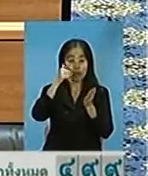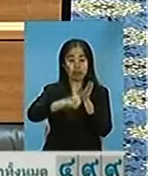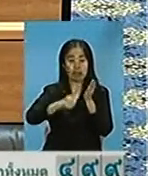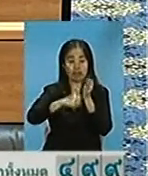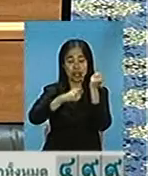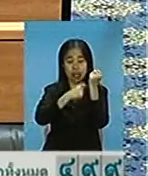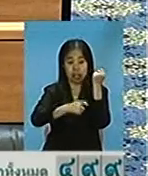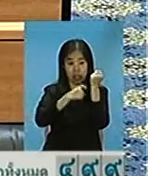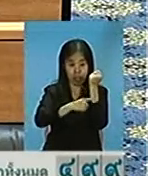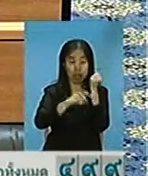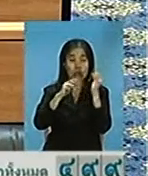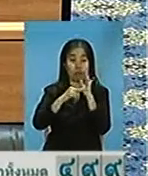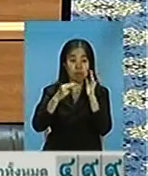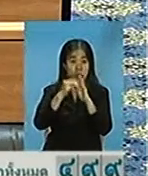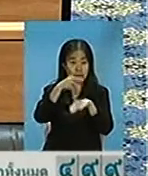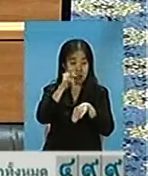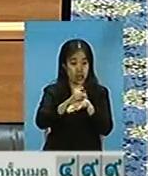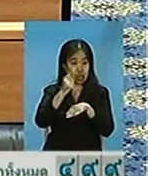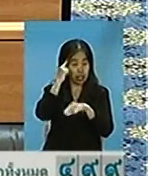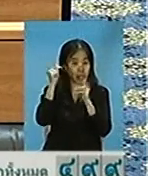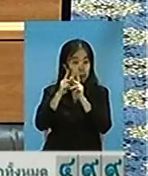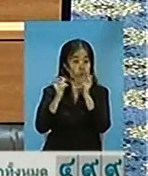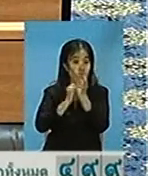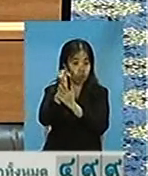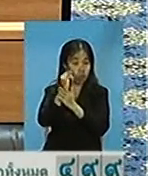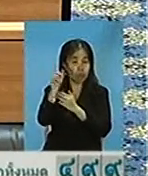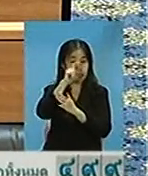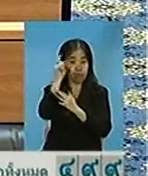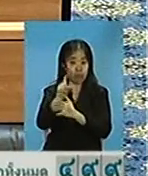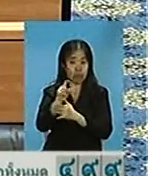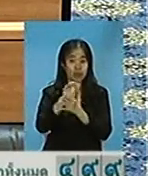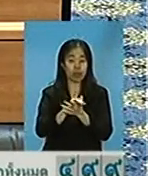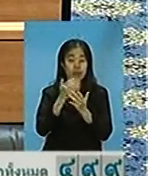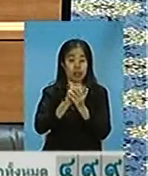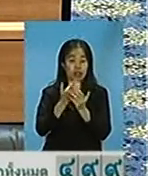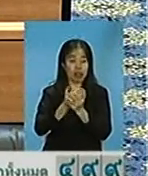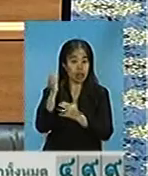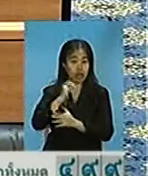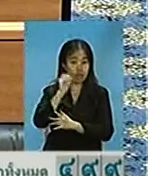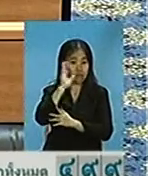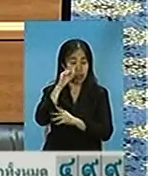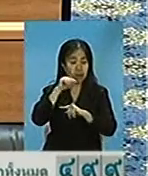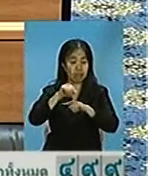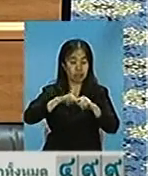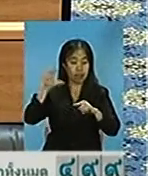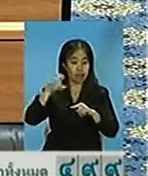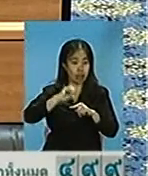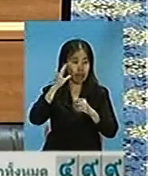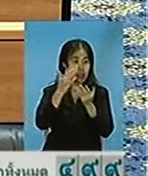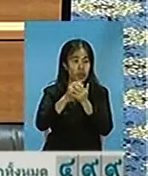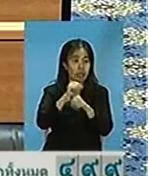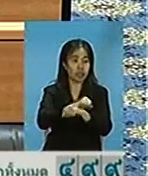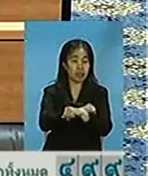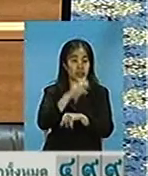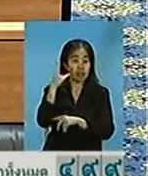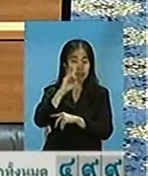ยืนยันว่าคำพูดของกรรมธิการถูกปะถูกไหมว่าเงินเซตไม่ได้เก็บจากเกษตรกรถ้าลงงดเก็บเ